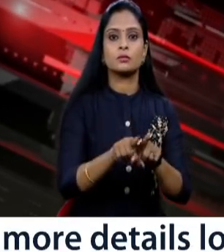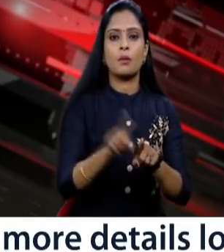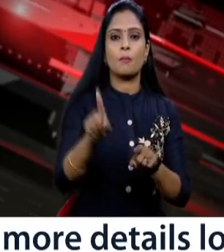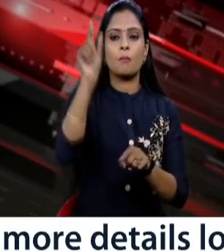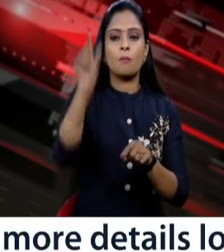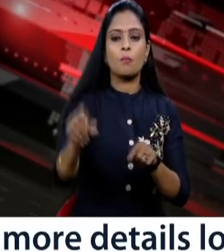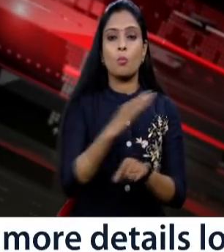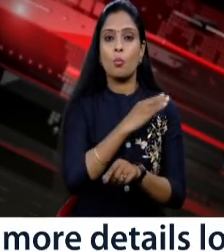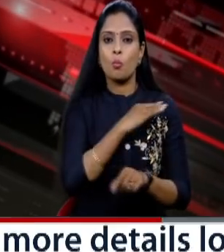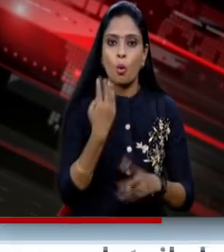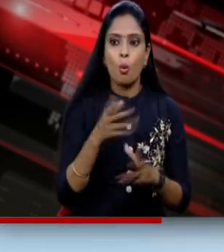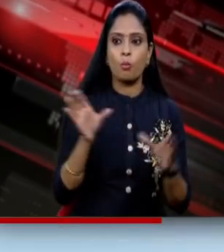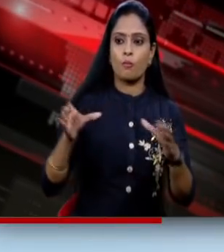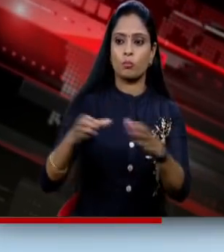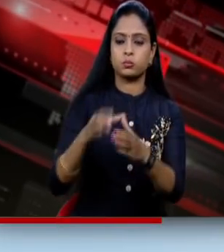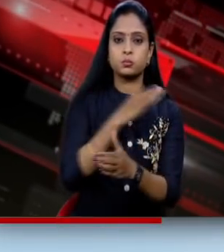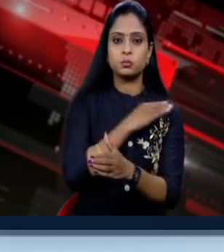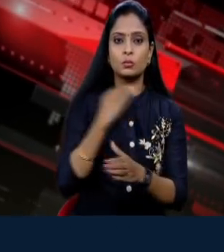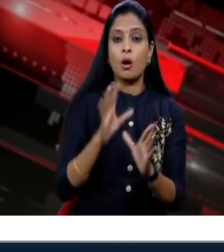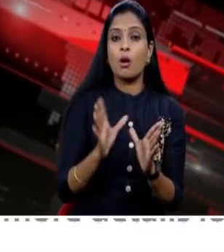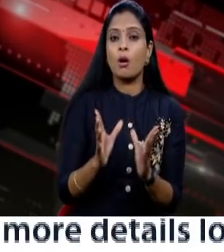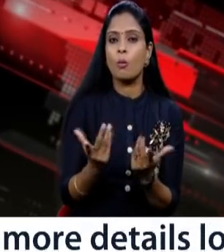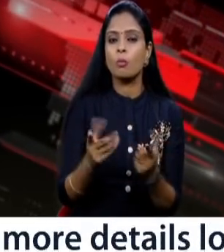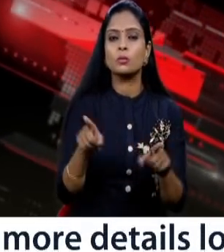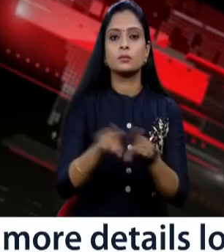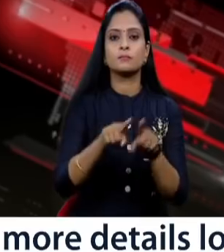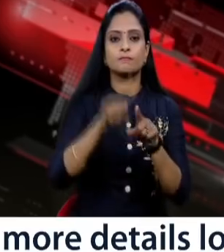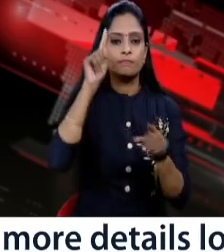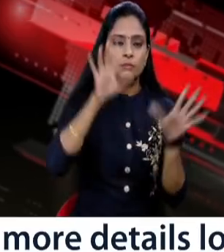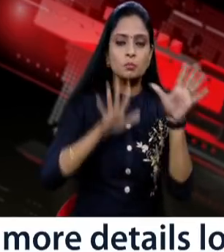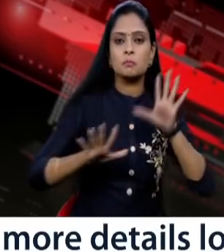കൂട്ടത്തെ ഇല്ലാതാക്കാം എന്നുള്ള ഒരു ഗൂഢാലോചനയാണ് അവിടെ